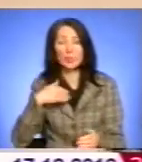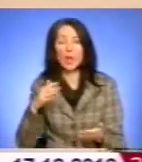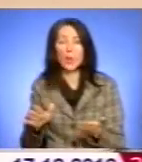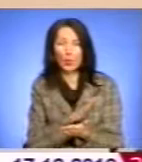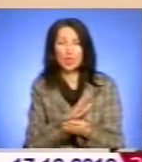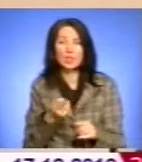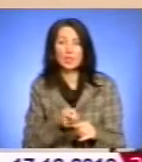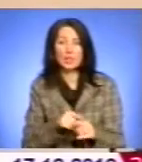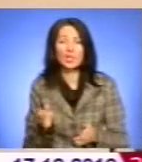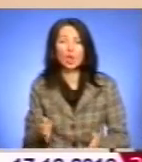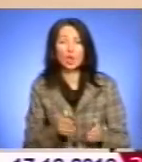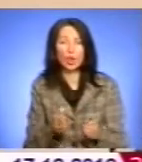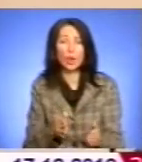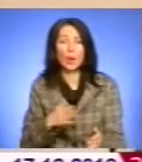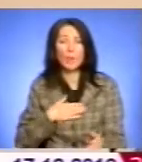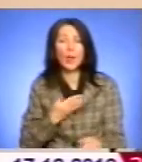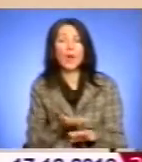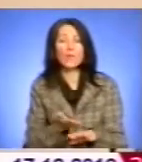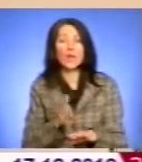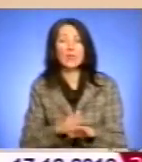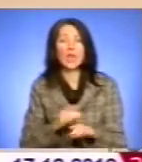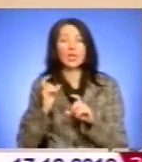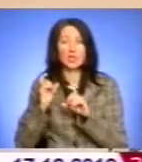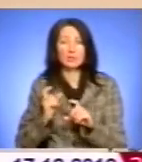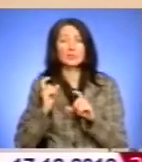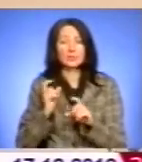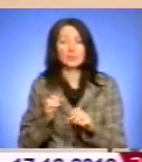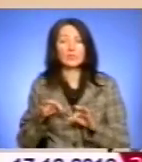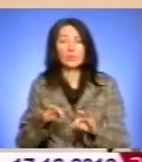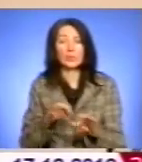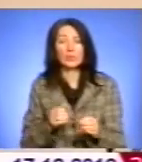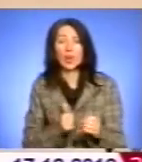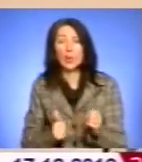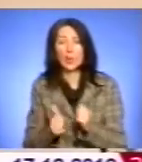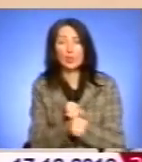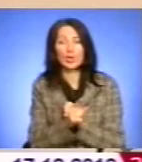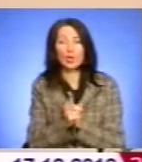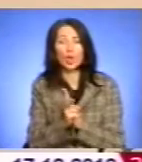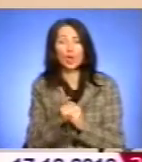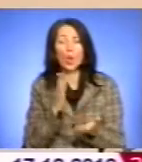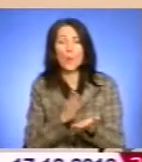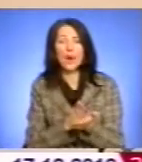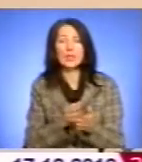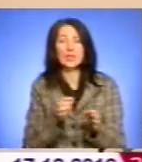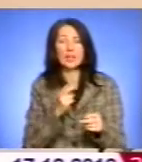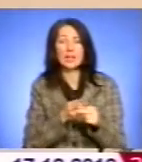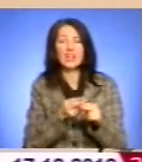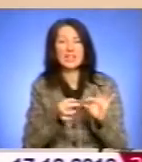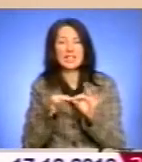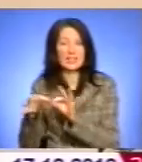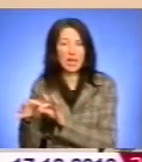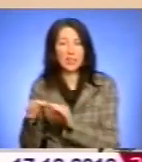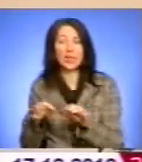ці дороги. Ми вантажний транспортний засіб пропускаємо той, який має цепи на колесах. Якщо немає, то